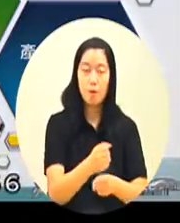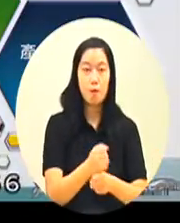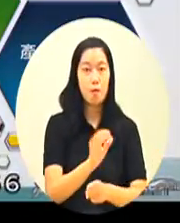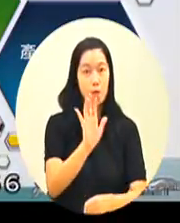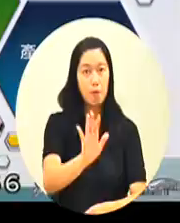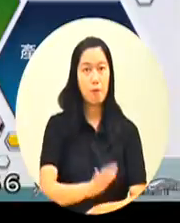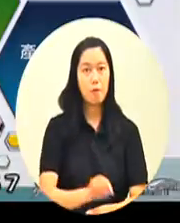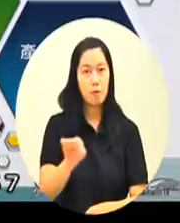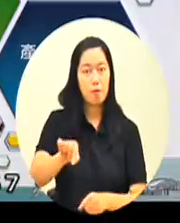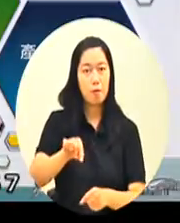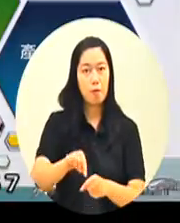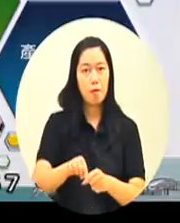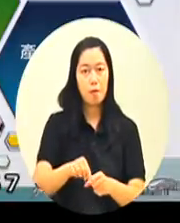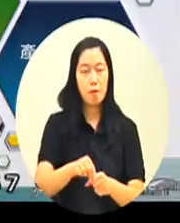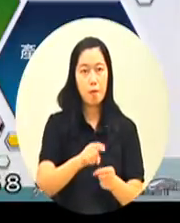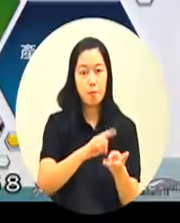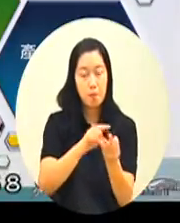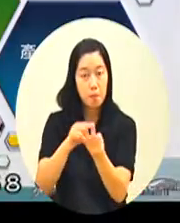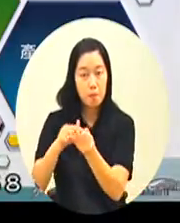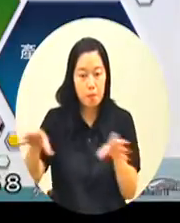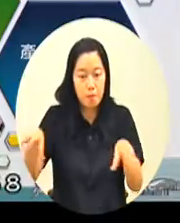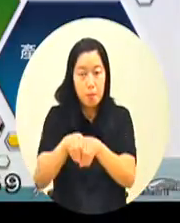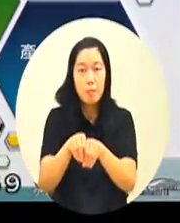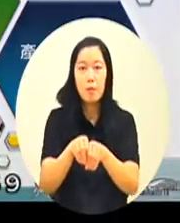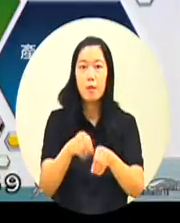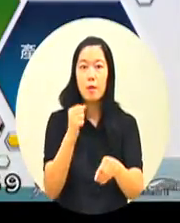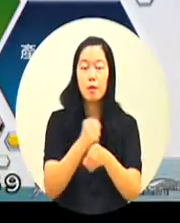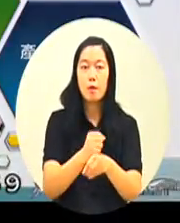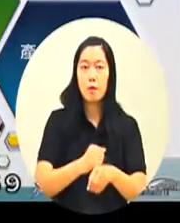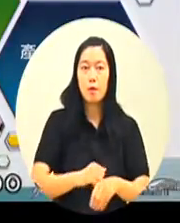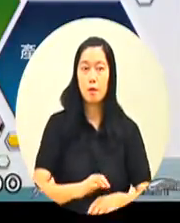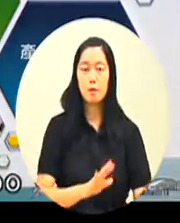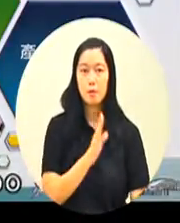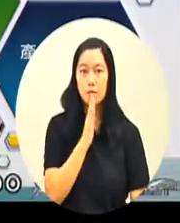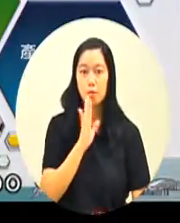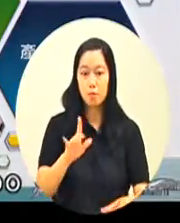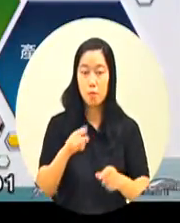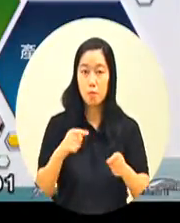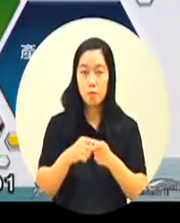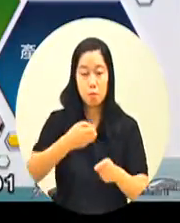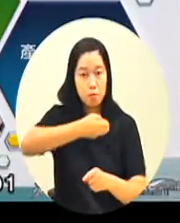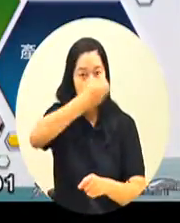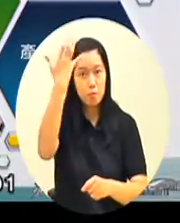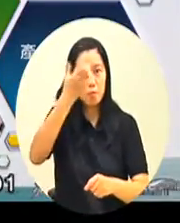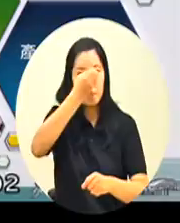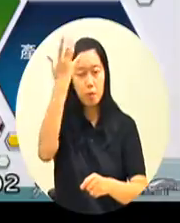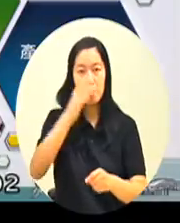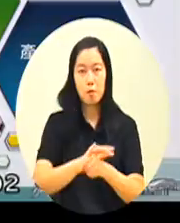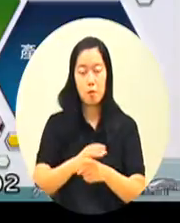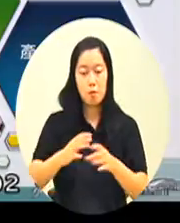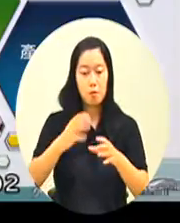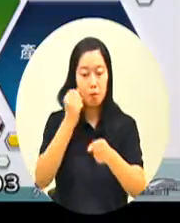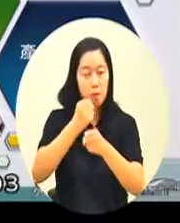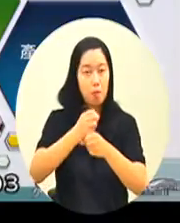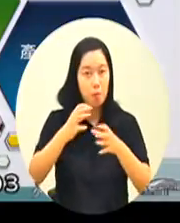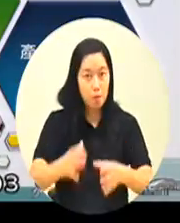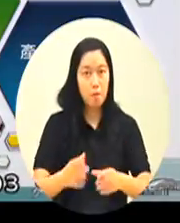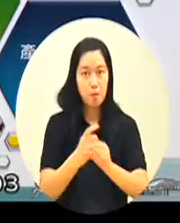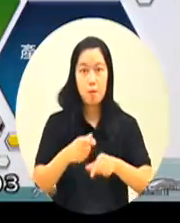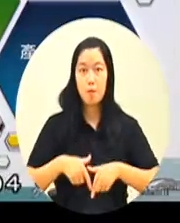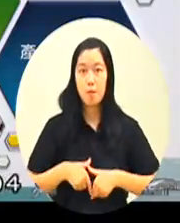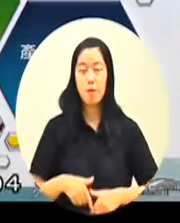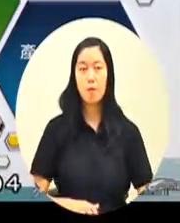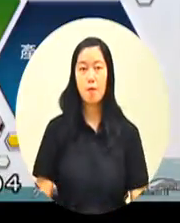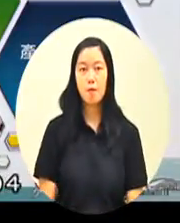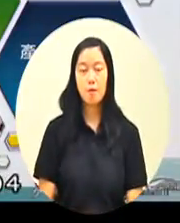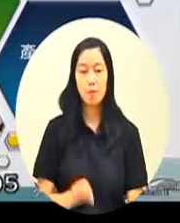以它是一个整合式的一个青年的创业的一个聚集的所在跟中心。那这一个